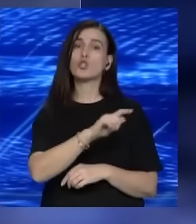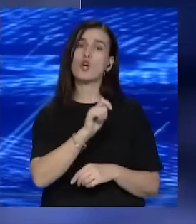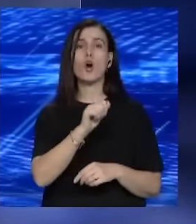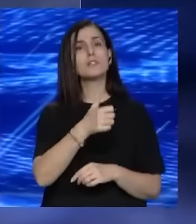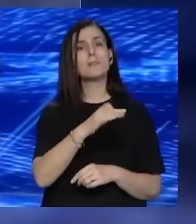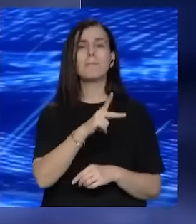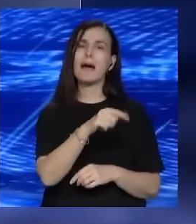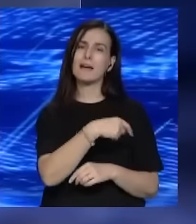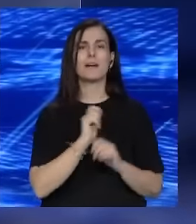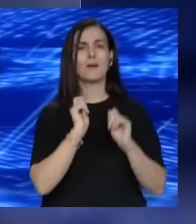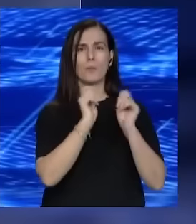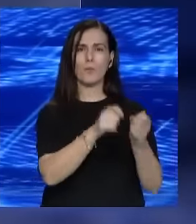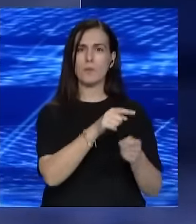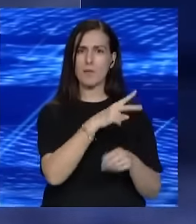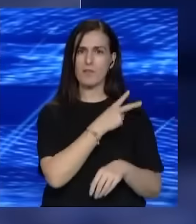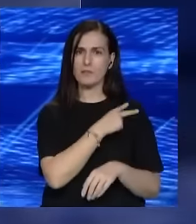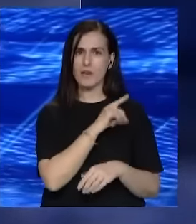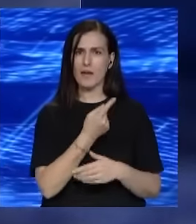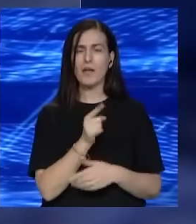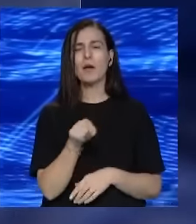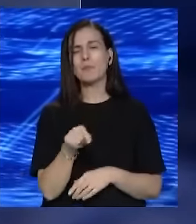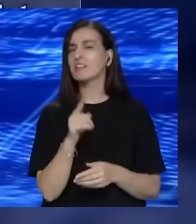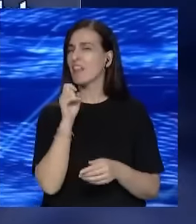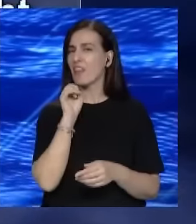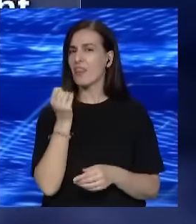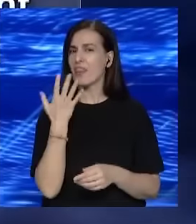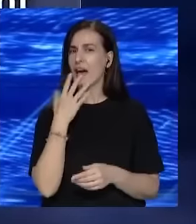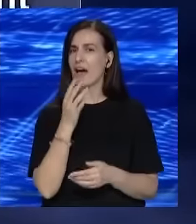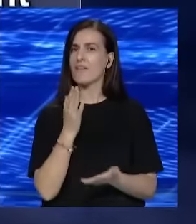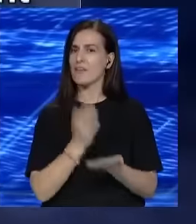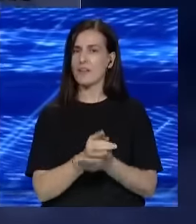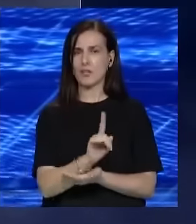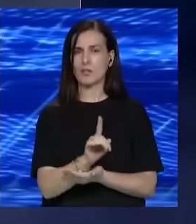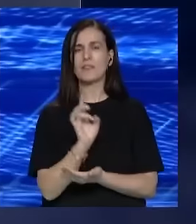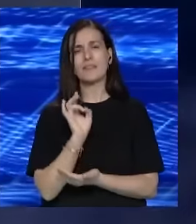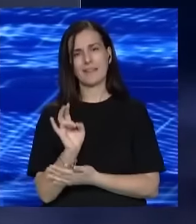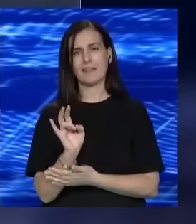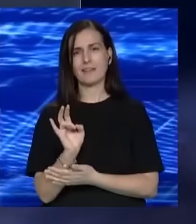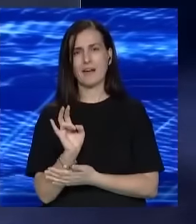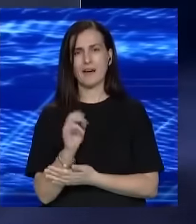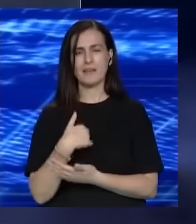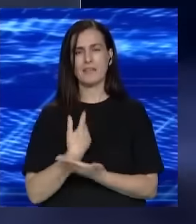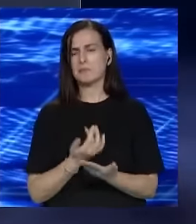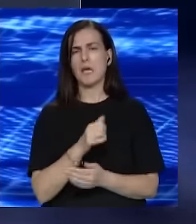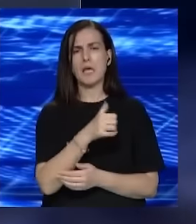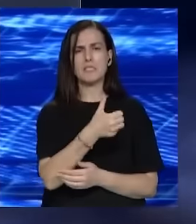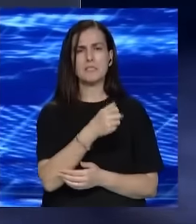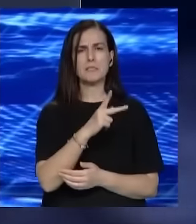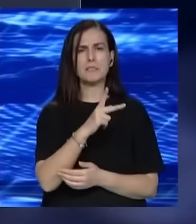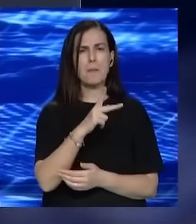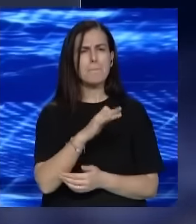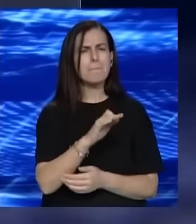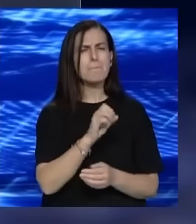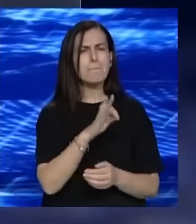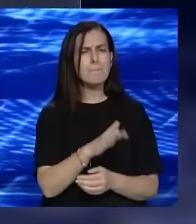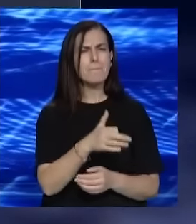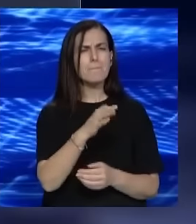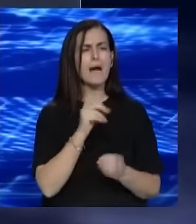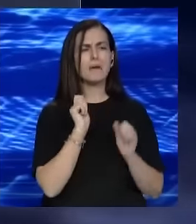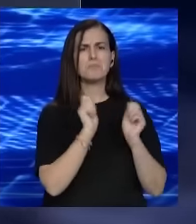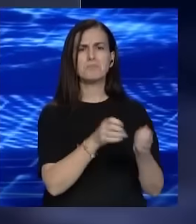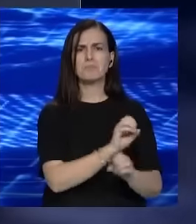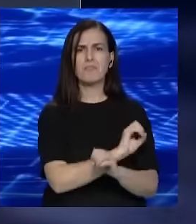në familjen time. Po në fakt i gjeve mu si një skuth që i vë në dispozicion bishtin e spërdredhur çdo shefi të radhës, sepse në fakt nuk bëre